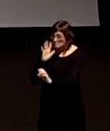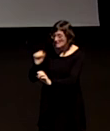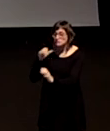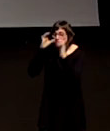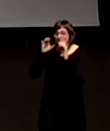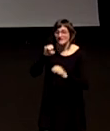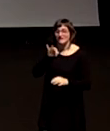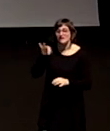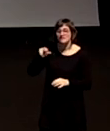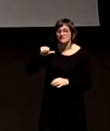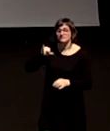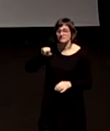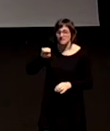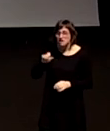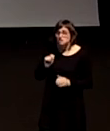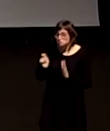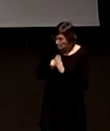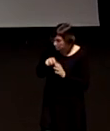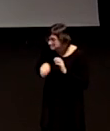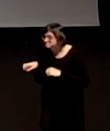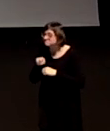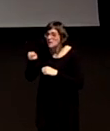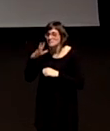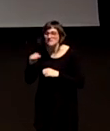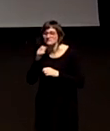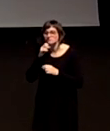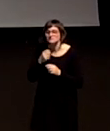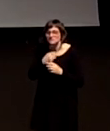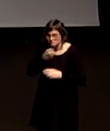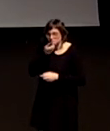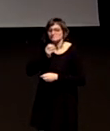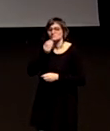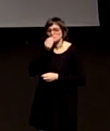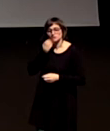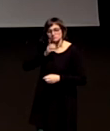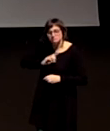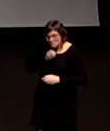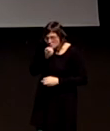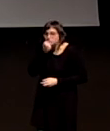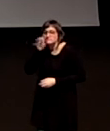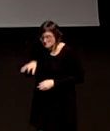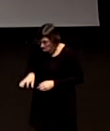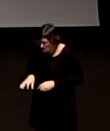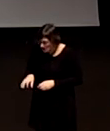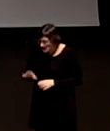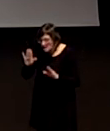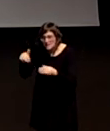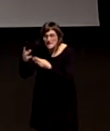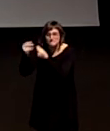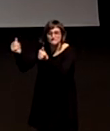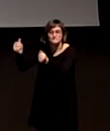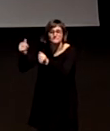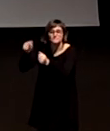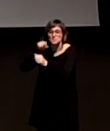jour on est monté dans la grande on a vu les pelote de réjection et on n'a plus jamais revu la chouette